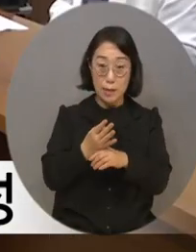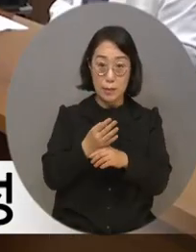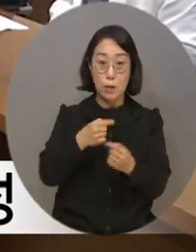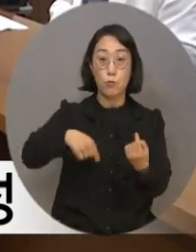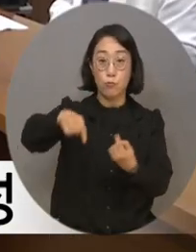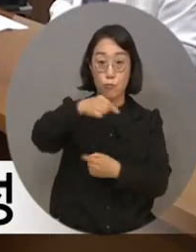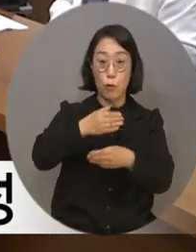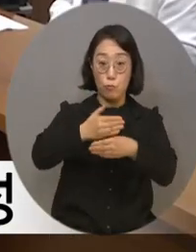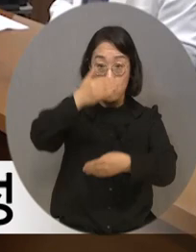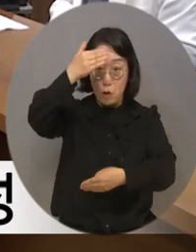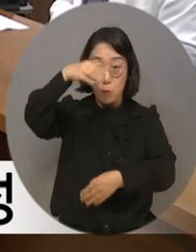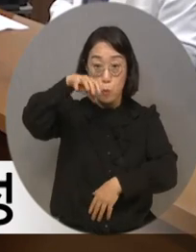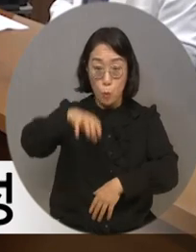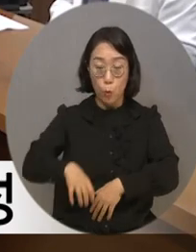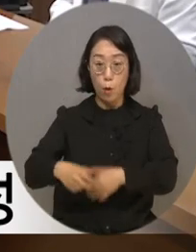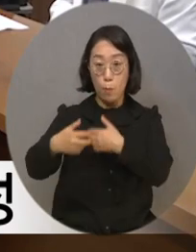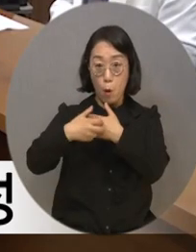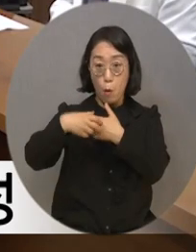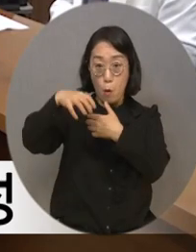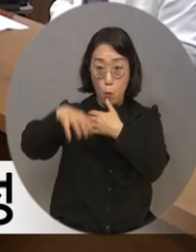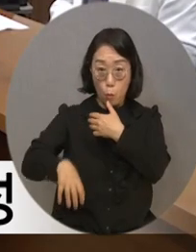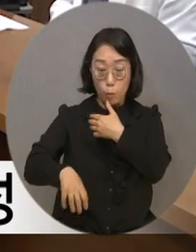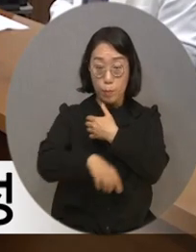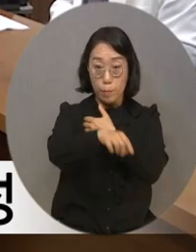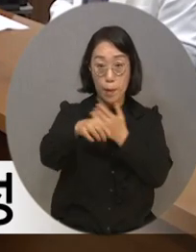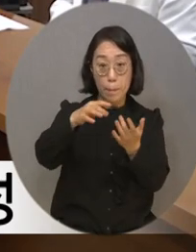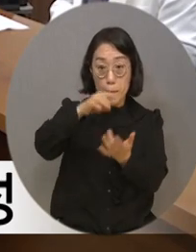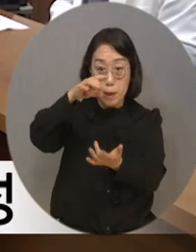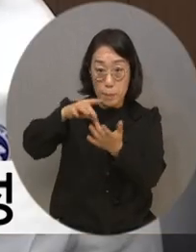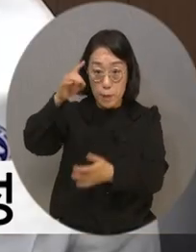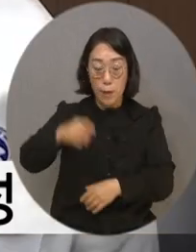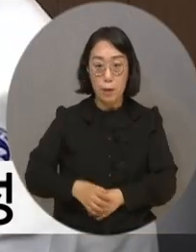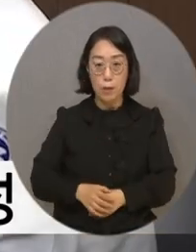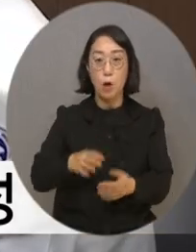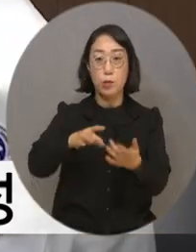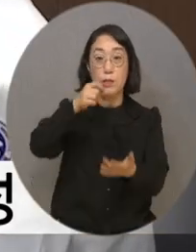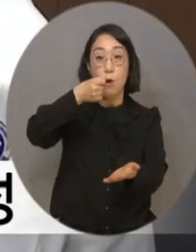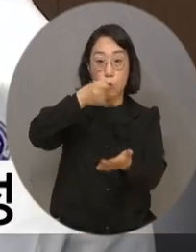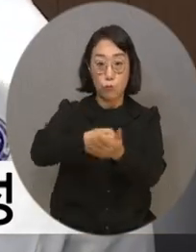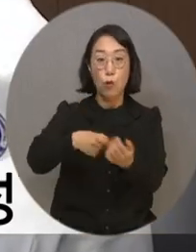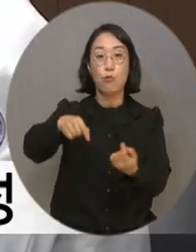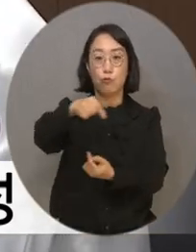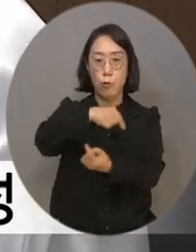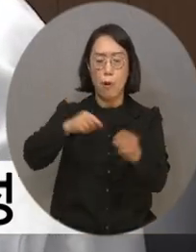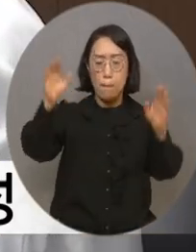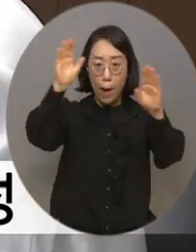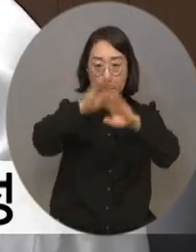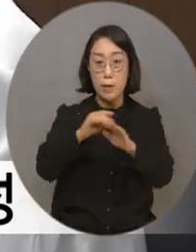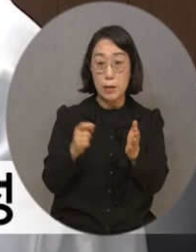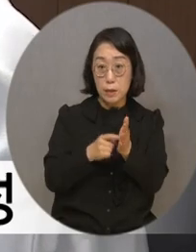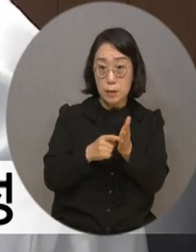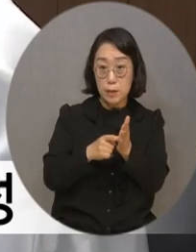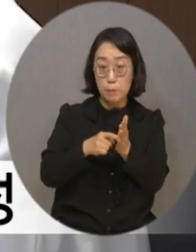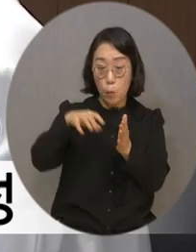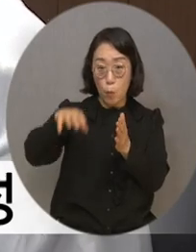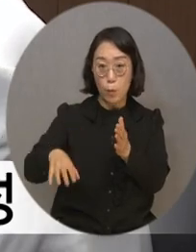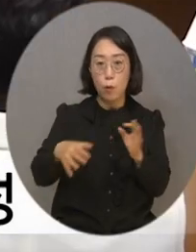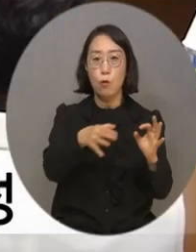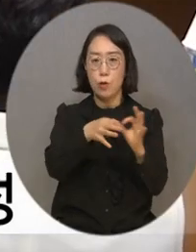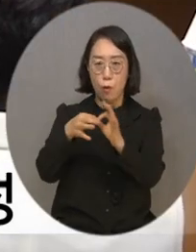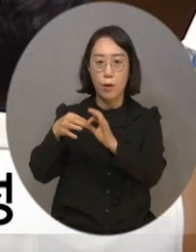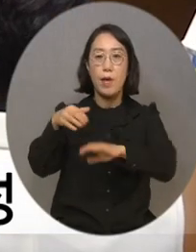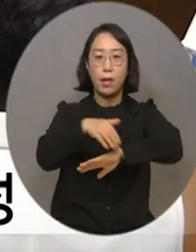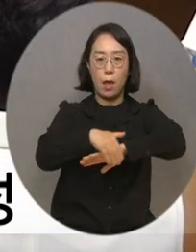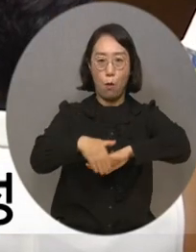병원이나 의료법인을 대상으로 24시 어린이 안심병원을 지정 운영하고 심야에는 응급의료체계와 연계한다는